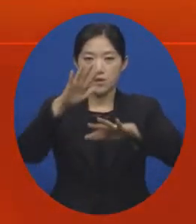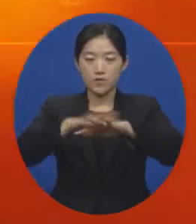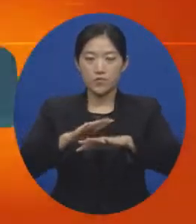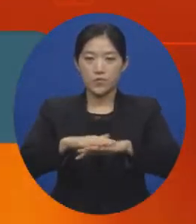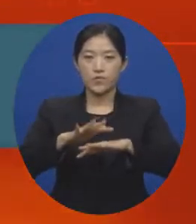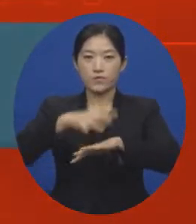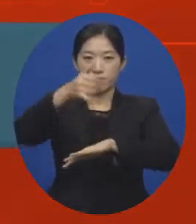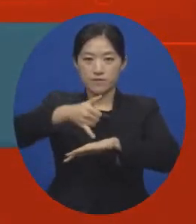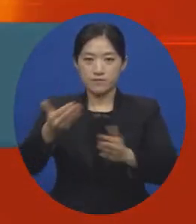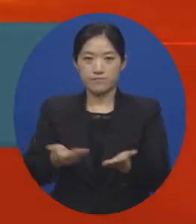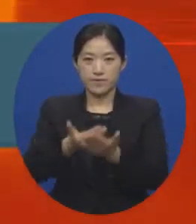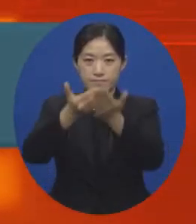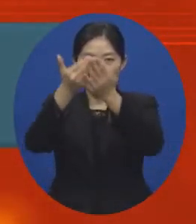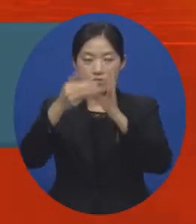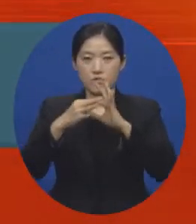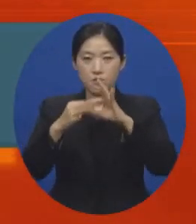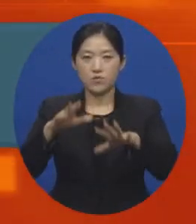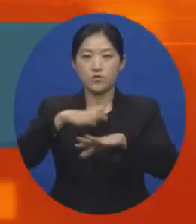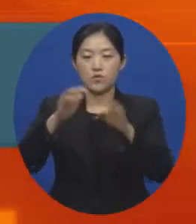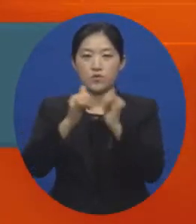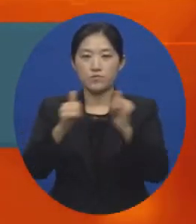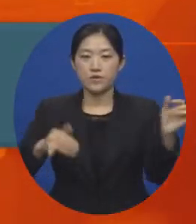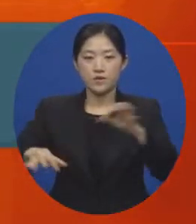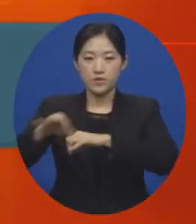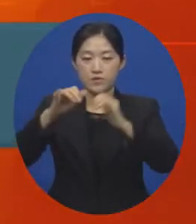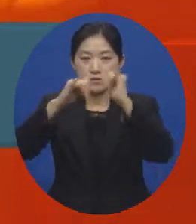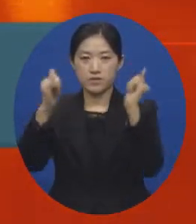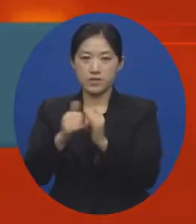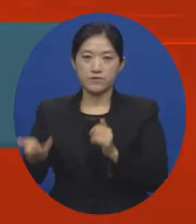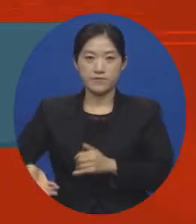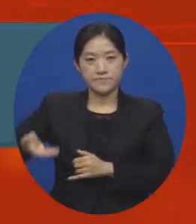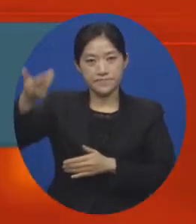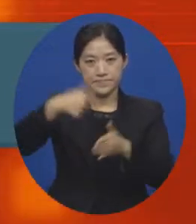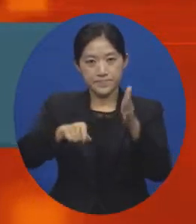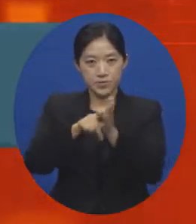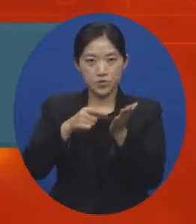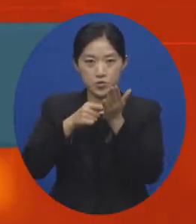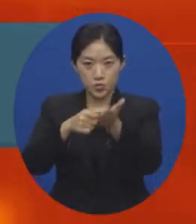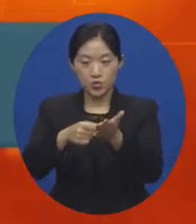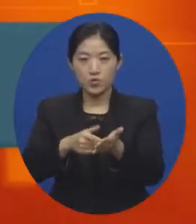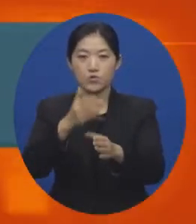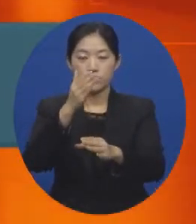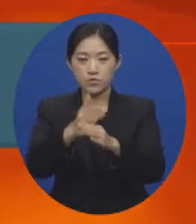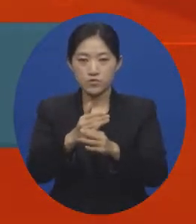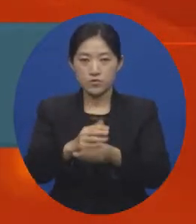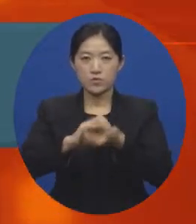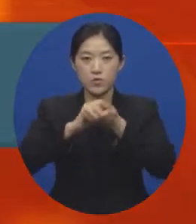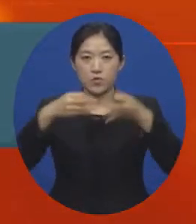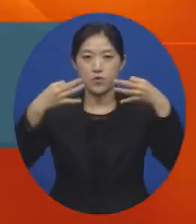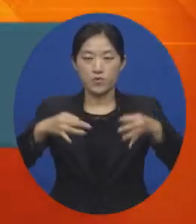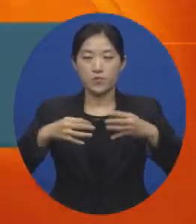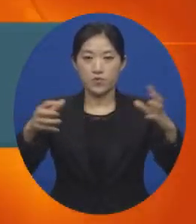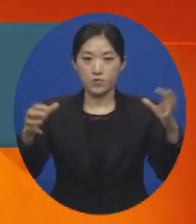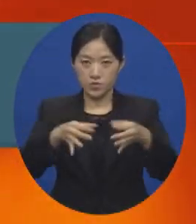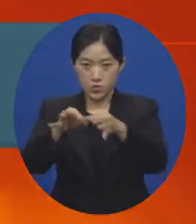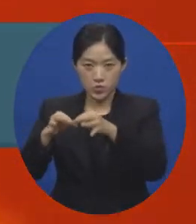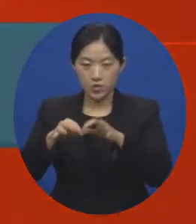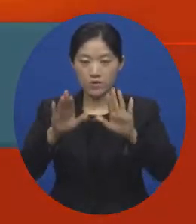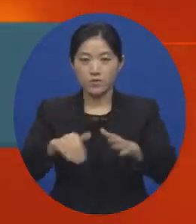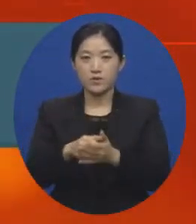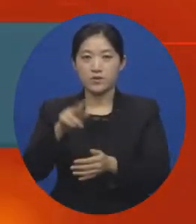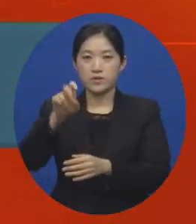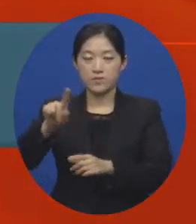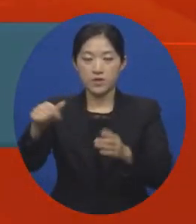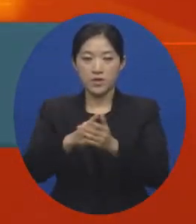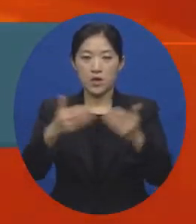농업 생산력의 증진을 통해 농업인의 경제적, 사회적 지위 향상을 도모하는 오산농업협동조합은 지난